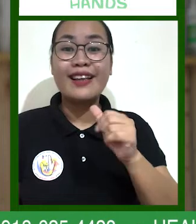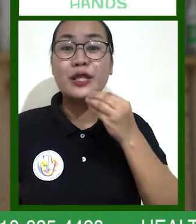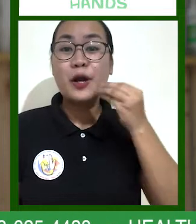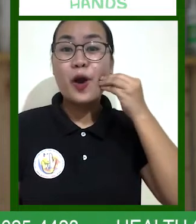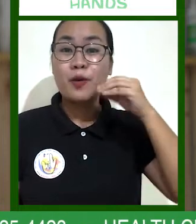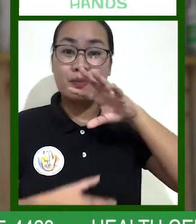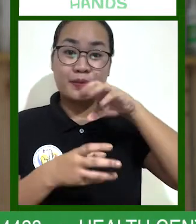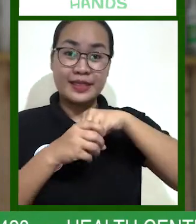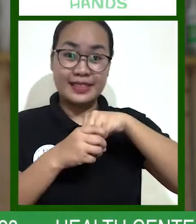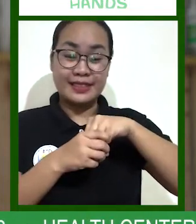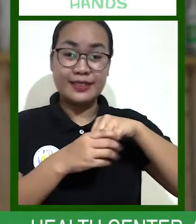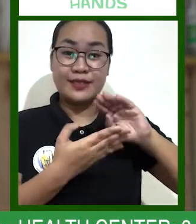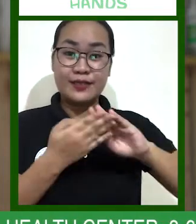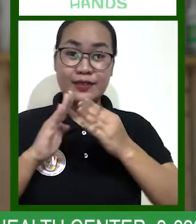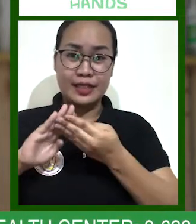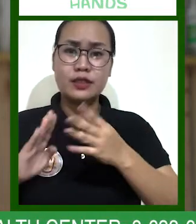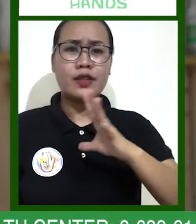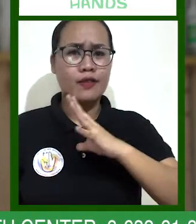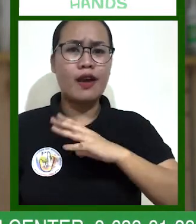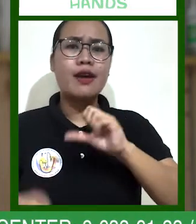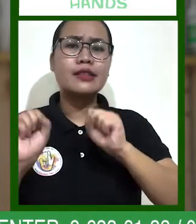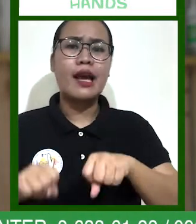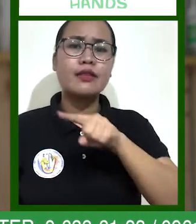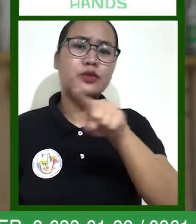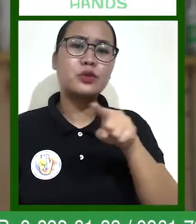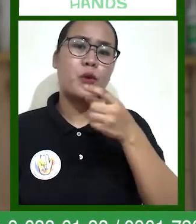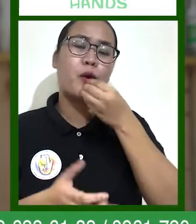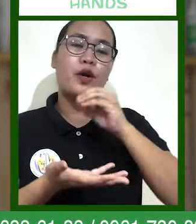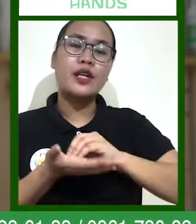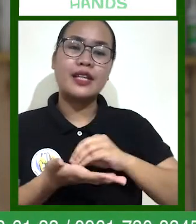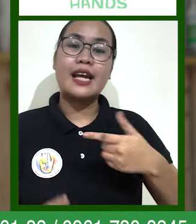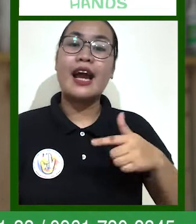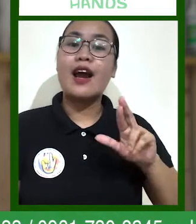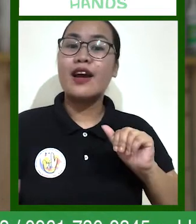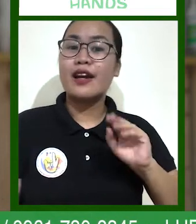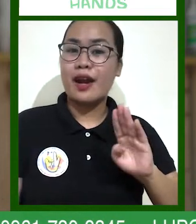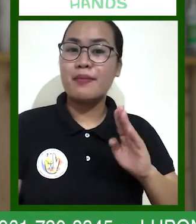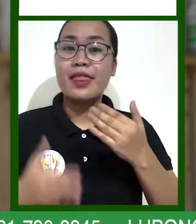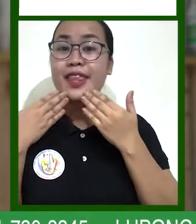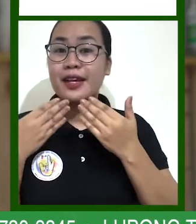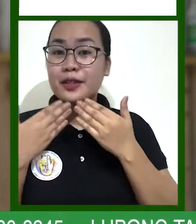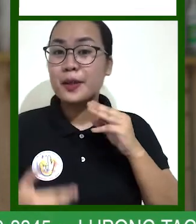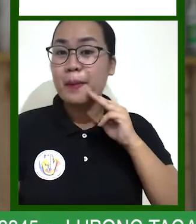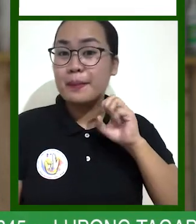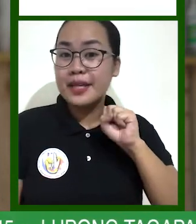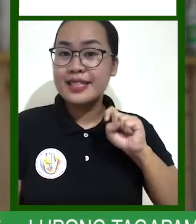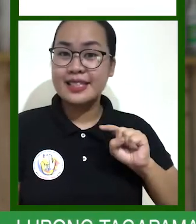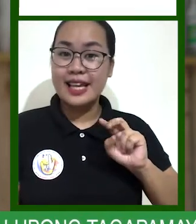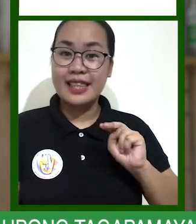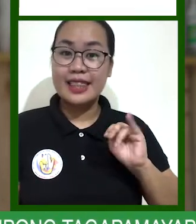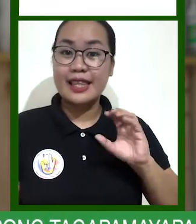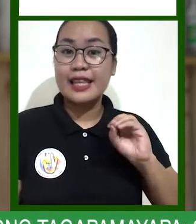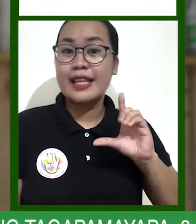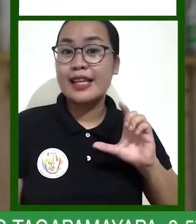na hindi makapunta, pwede nyo na ipag-grab ang inyong mga order. Siyempre, maraming salamat din kina Ma'am Nicole